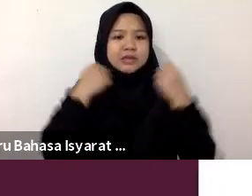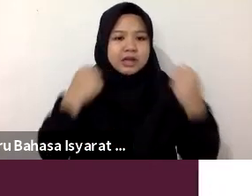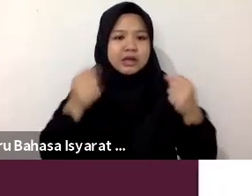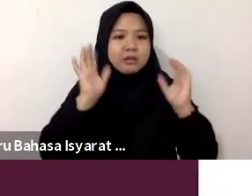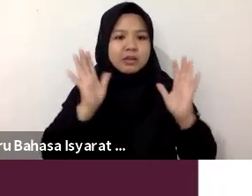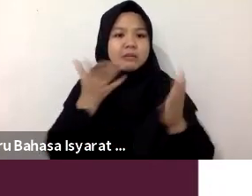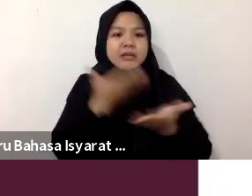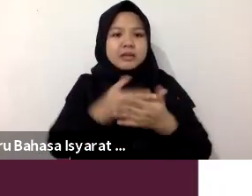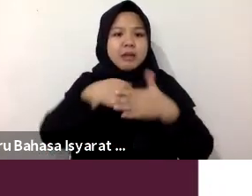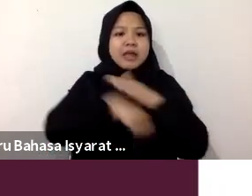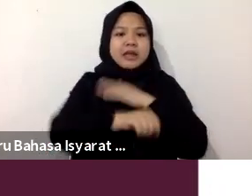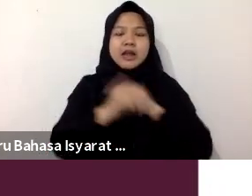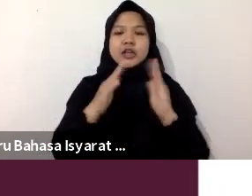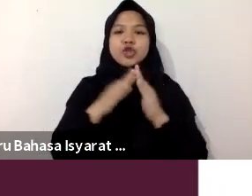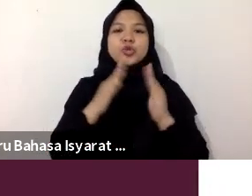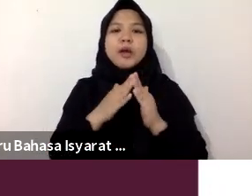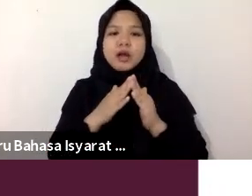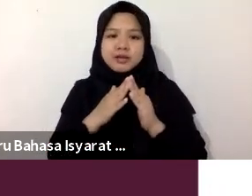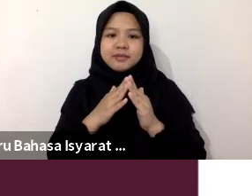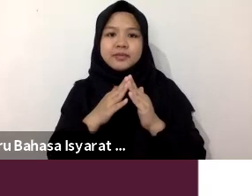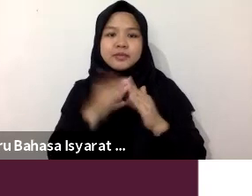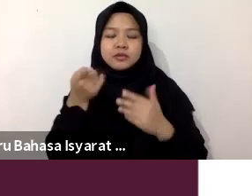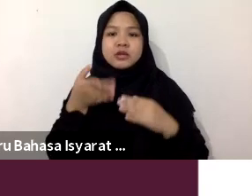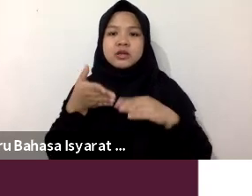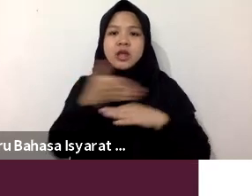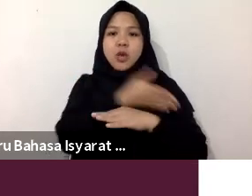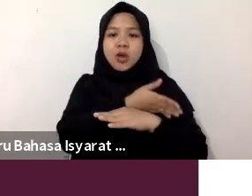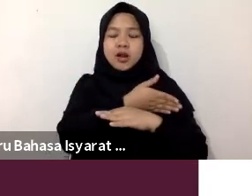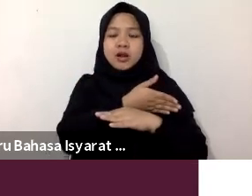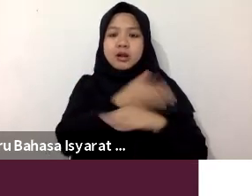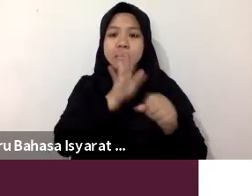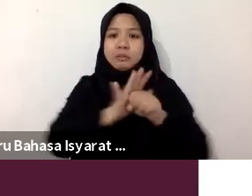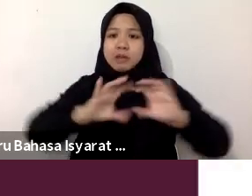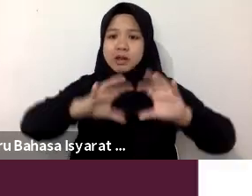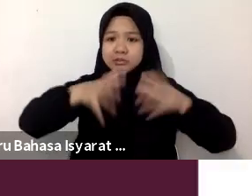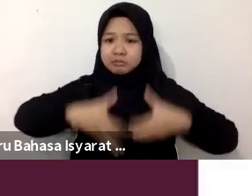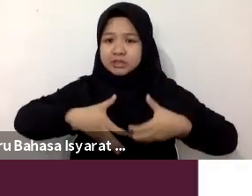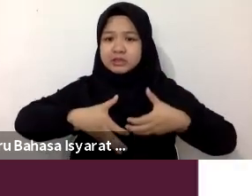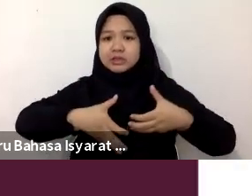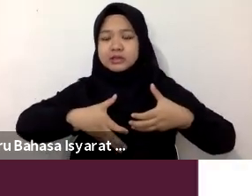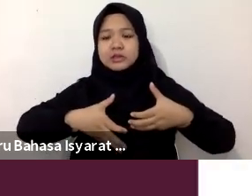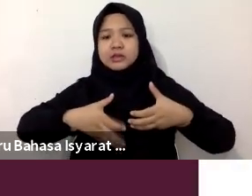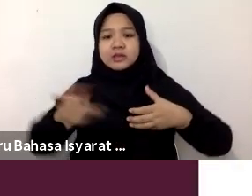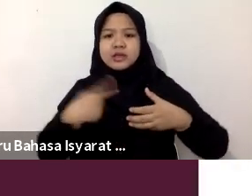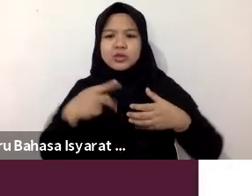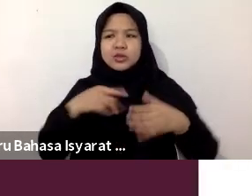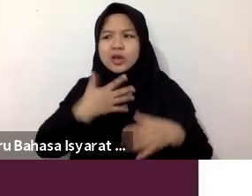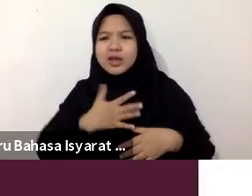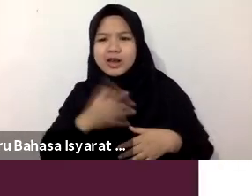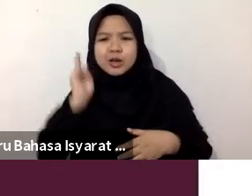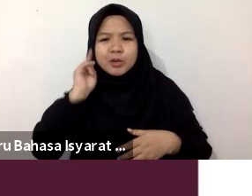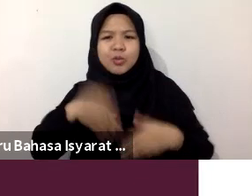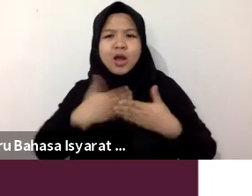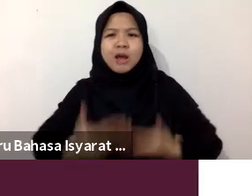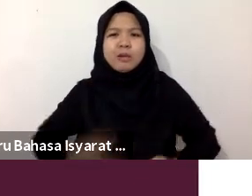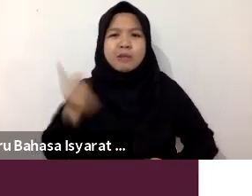di rumah. Nah ini di awal-awal pandemi, kita juga heran ibu-ibu hamil ini pada kemana